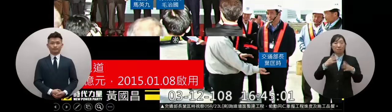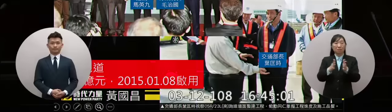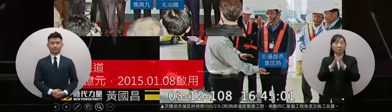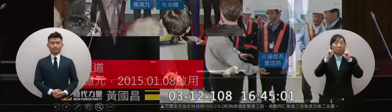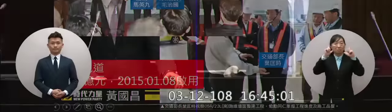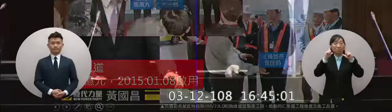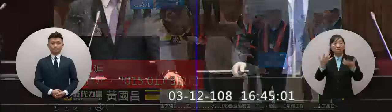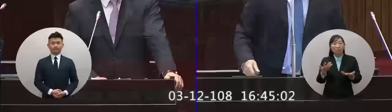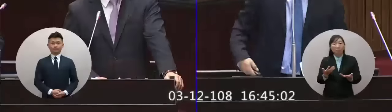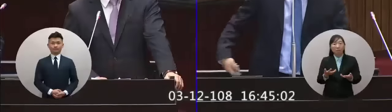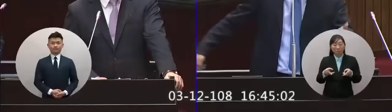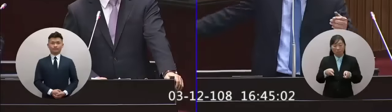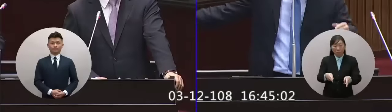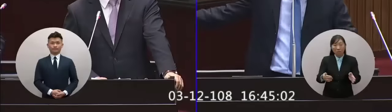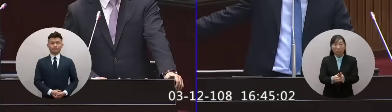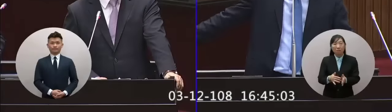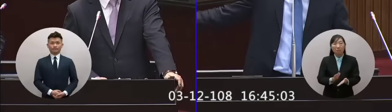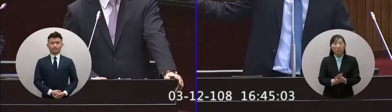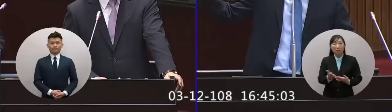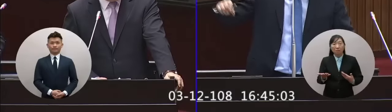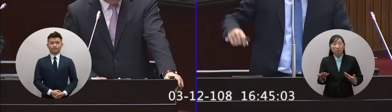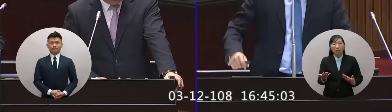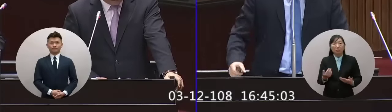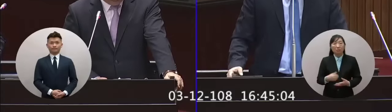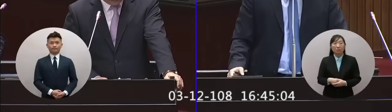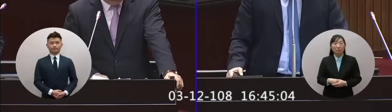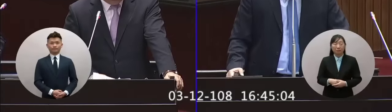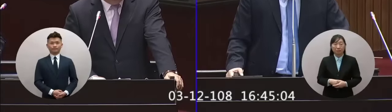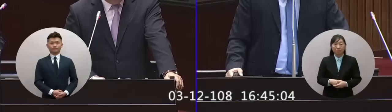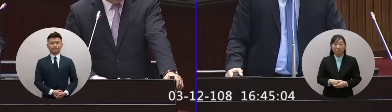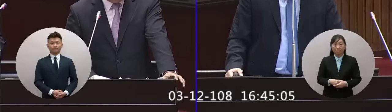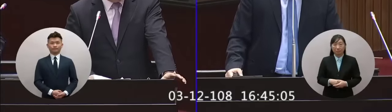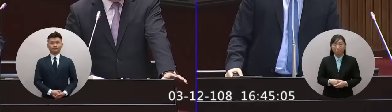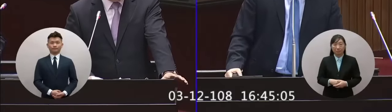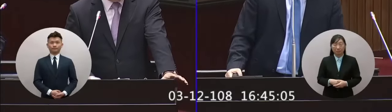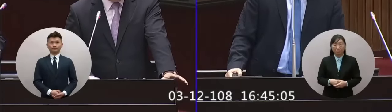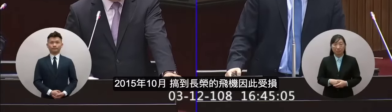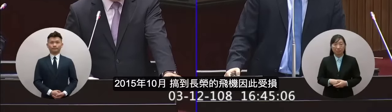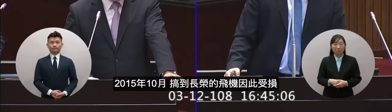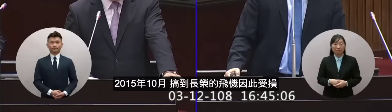呢，剪彩完了以后呢，剪彩完了以后，